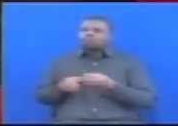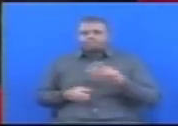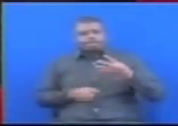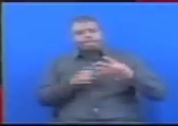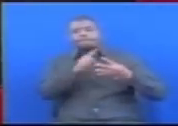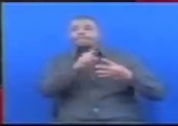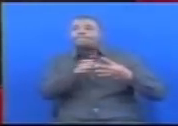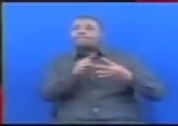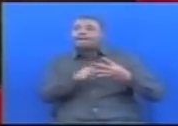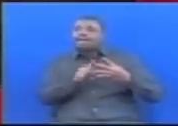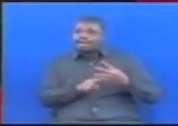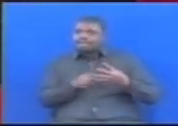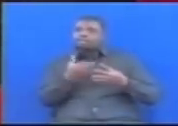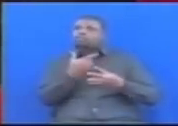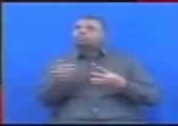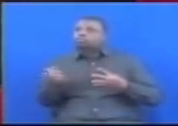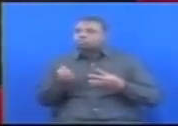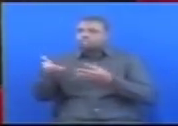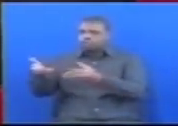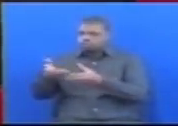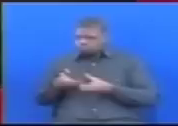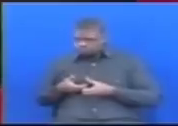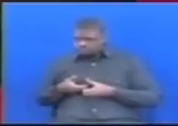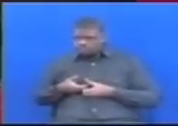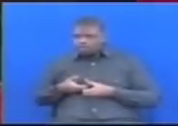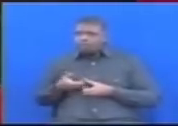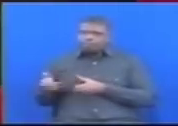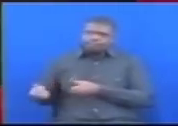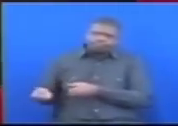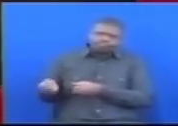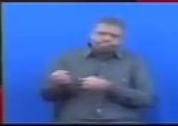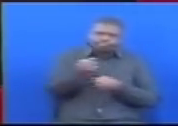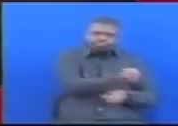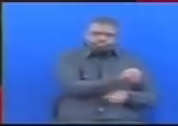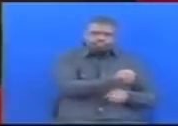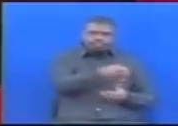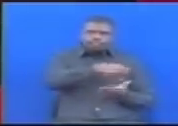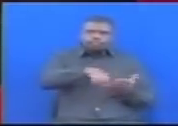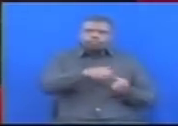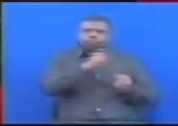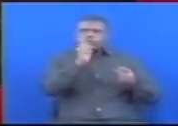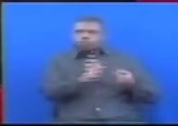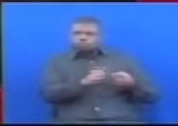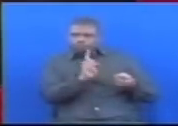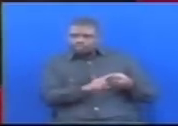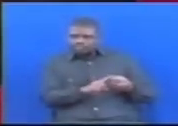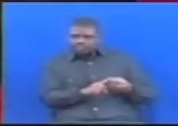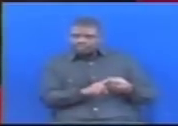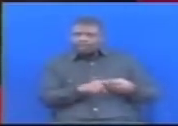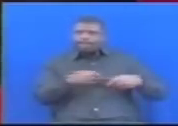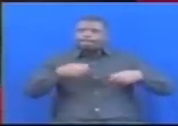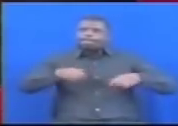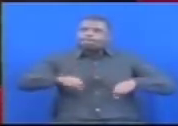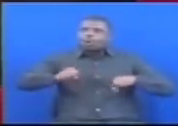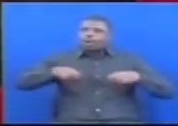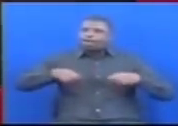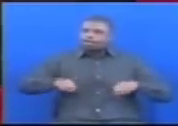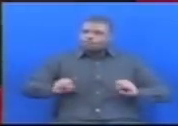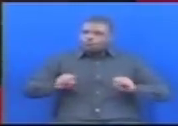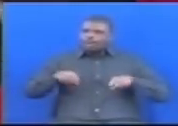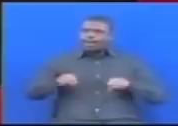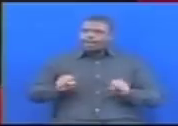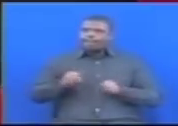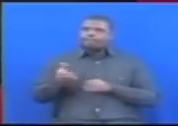tu zitakazochukuliwa kupelekwa kituo cha polisi. Na hata kwenye bajeti hapa nilisema kundi la kwanza mheshimiwa Spika ni bodaboda